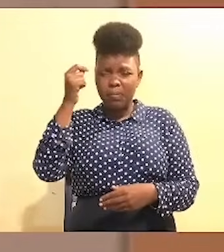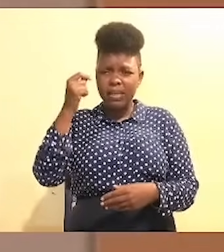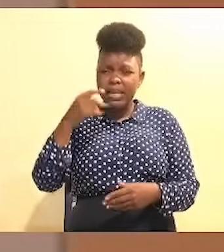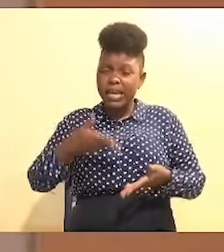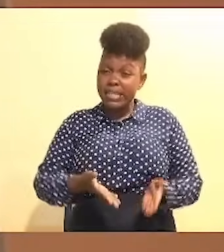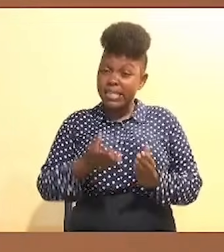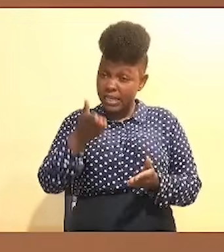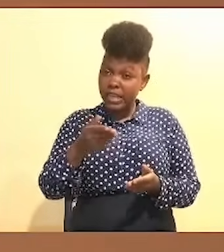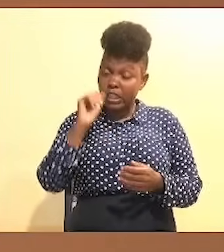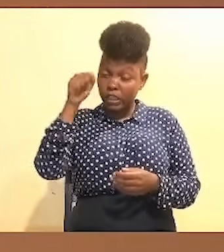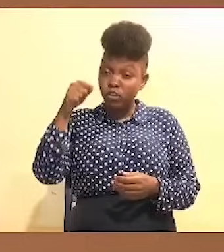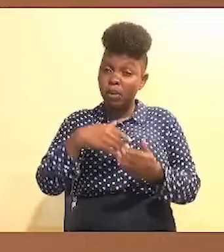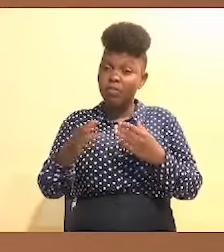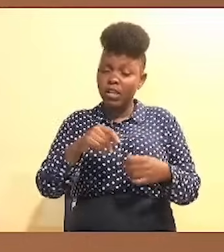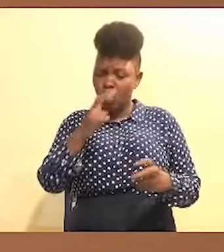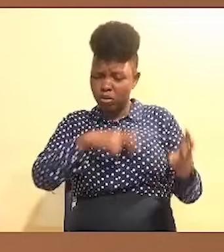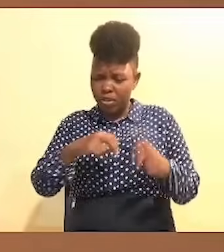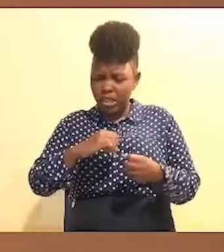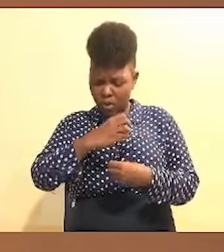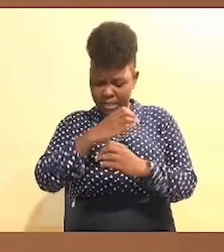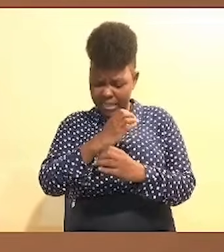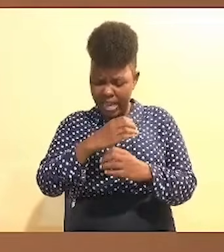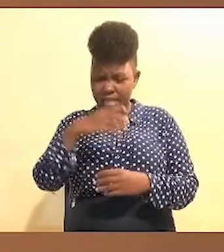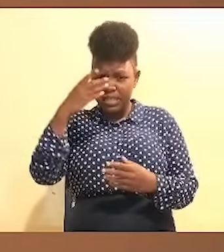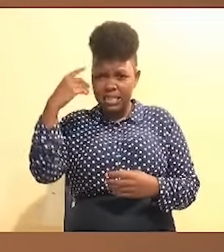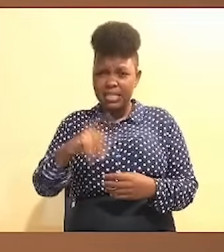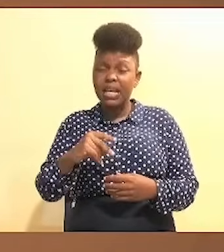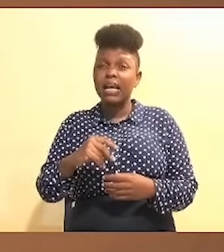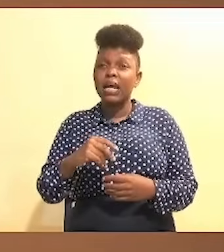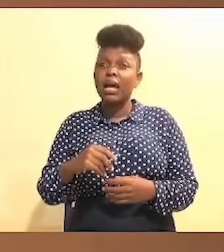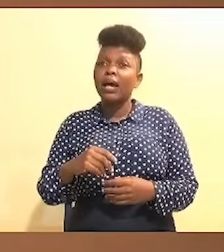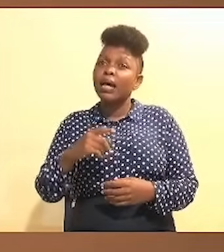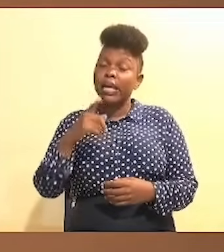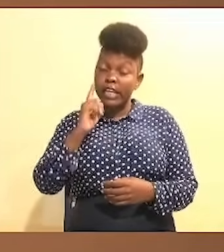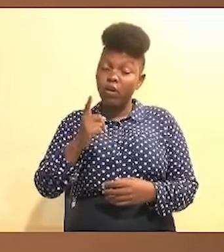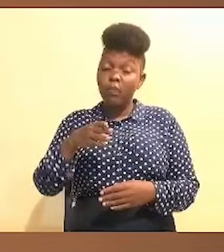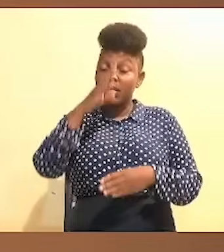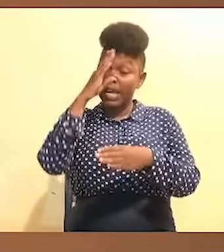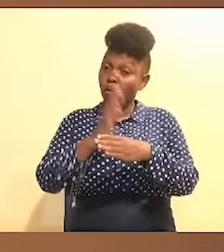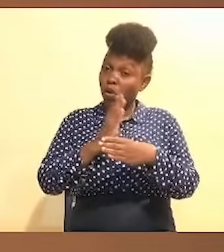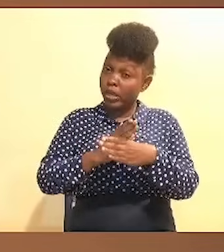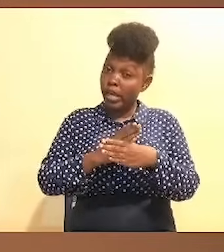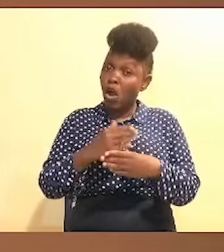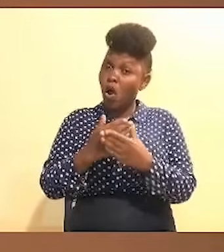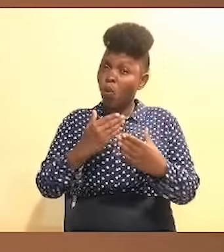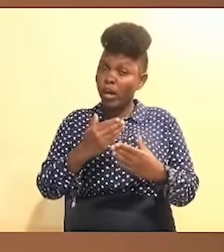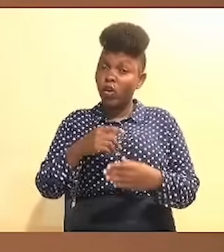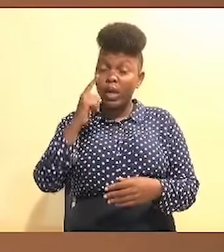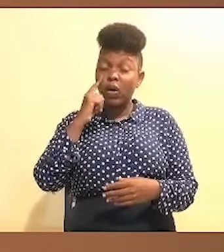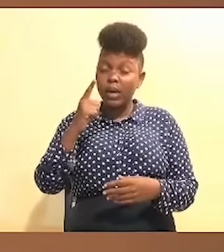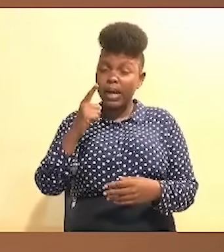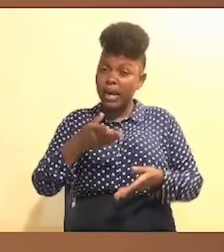wa kisayansi sana, hasa katika masuala ya sayansi jamii ikiwemo saikolojia. Kwa hiyo kinaonekana kwamba ni